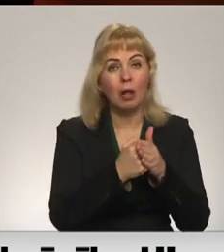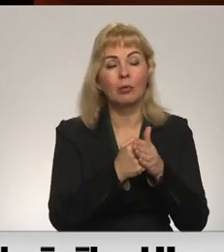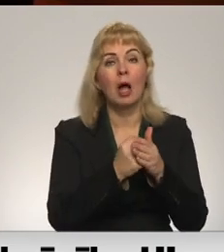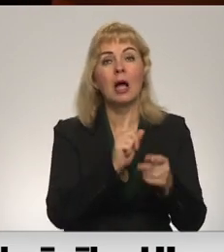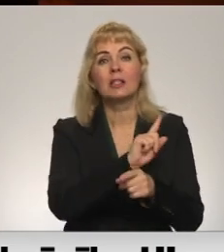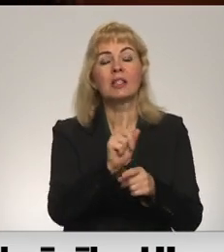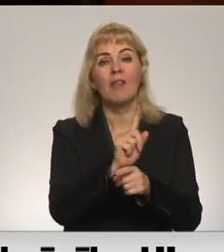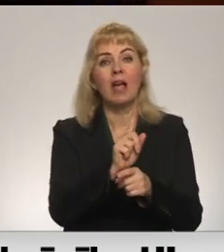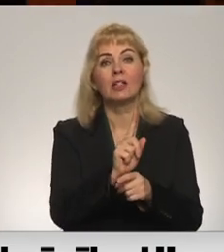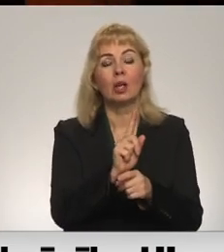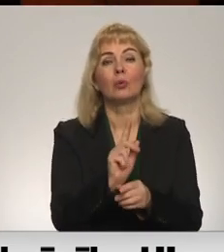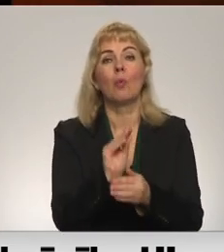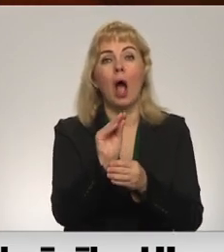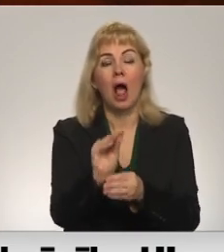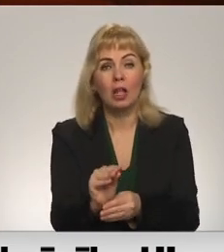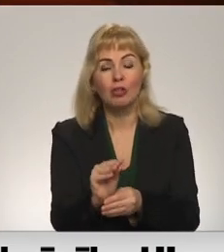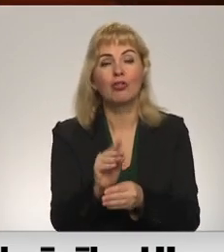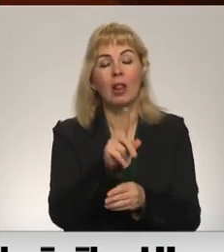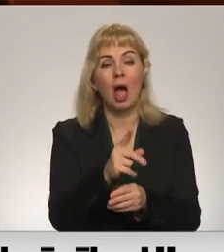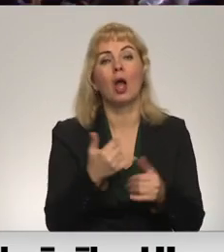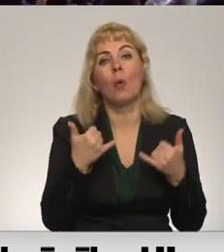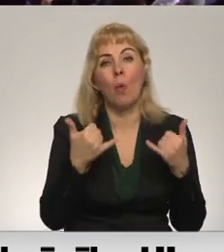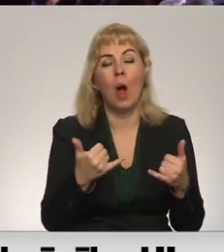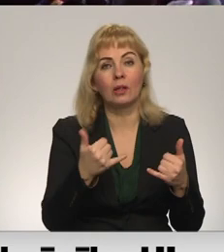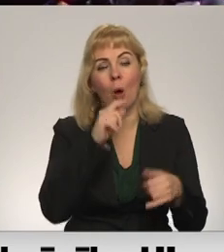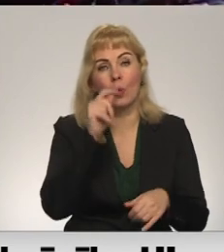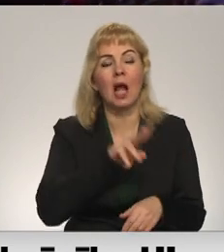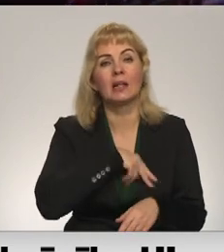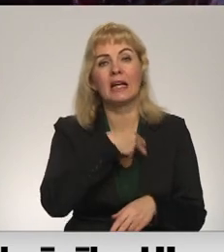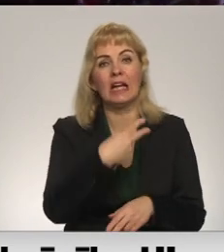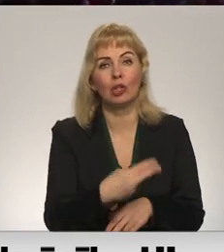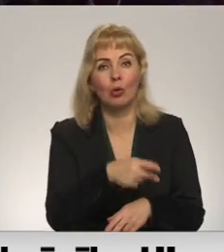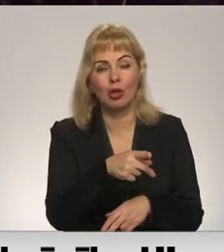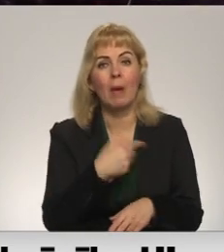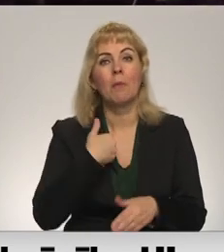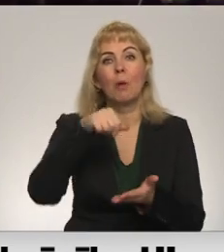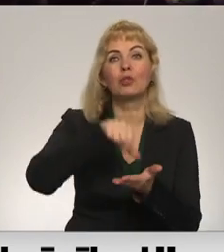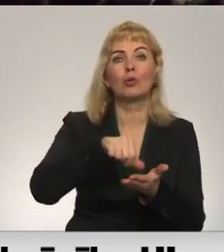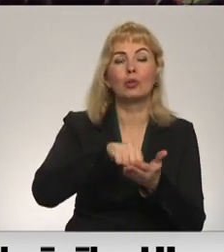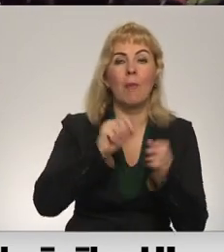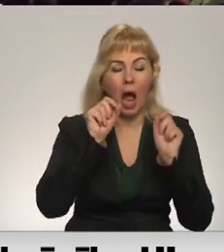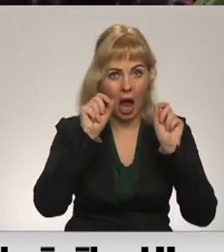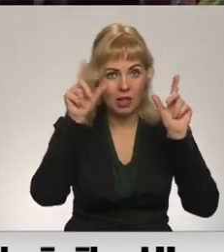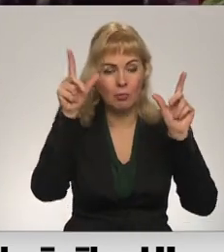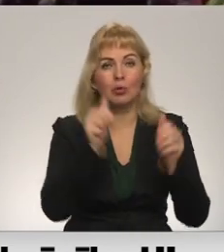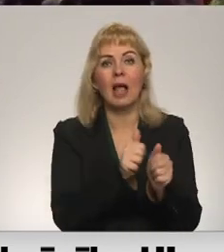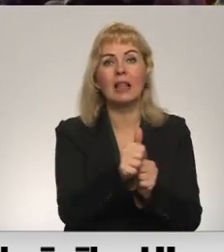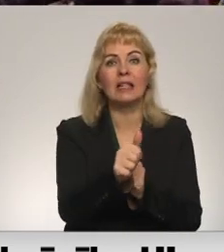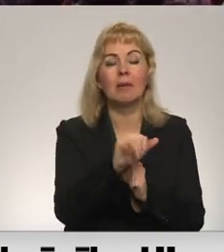godinātu kritušos Ukraiņus. Bet koncertā no skatuves sanākušos uzrunāja viens no mūsu atmodas līderiem – Dainis